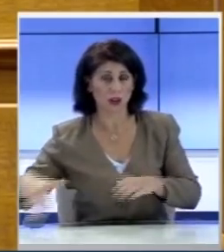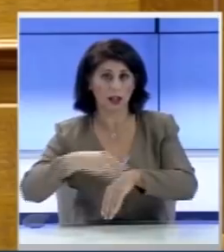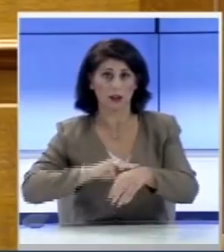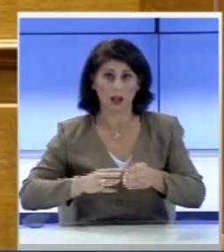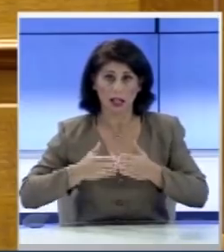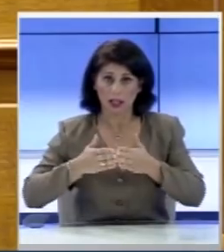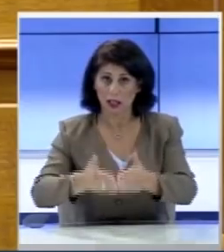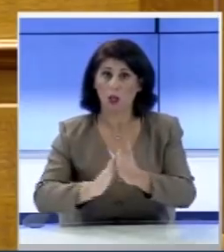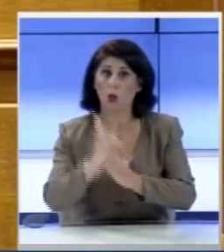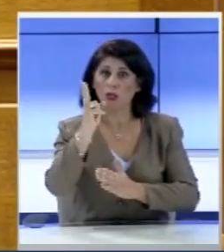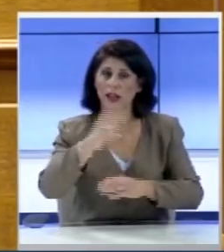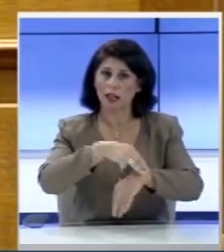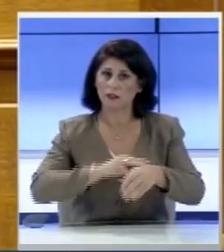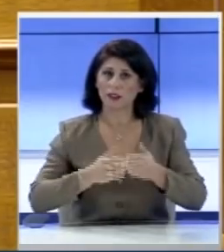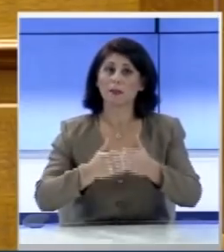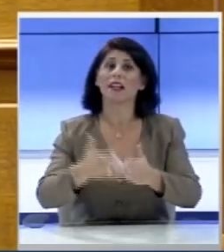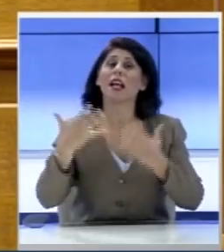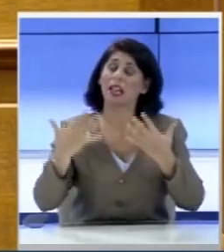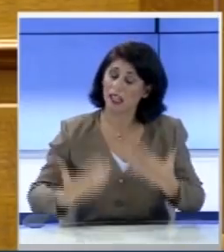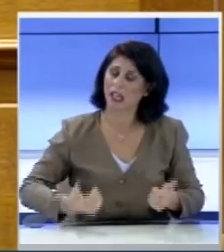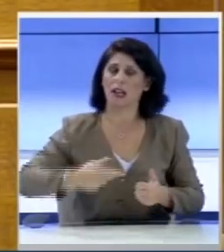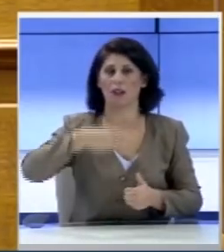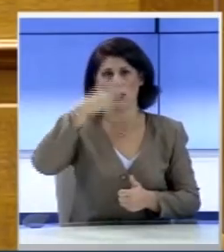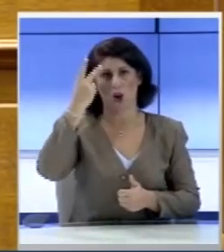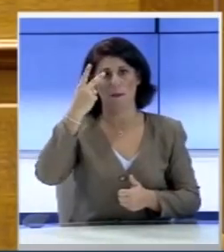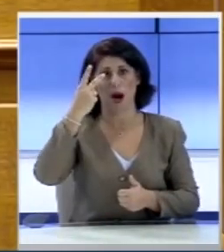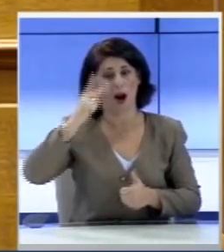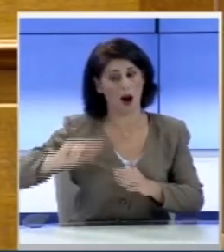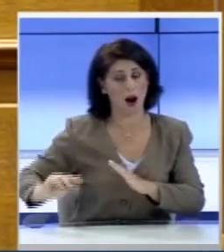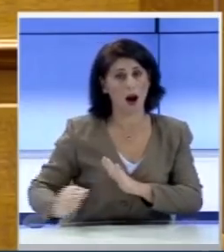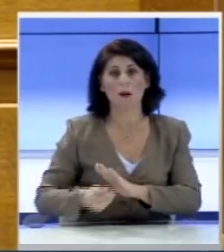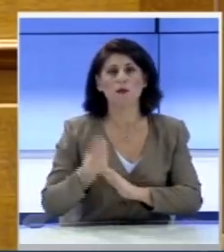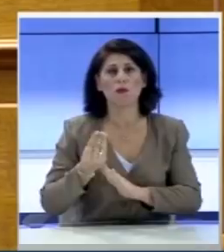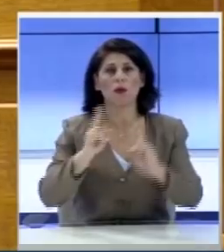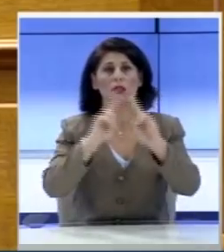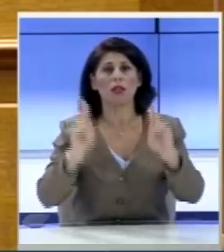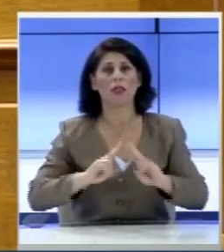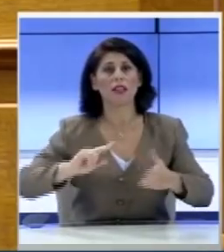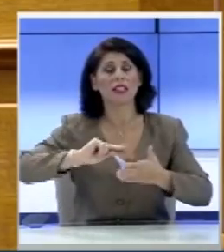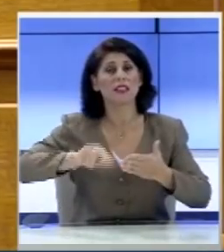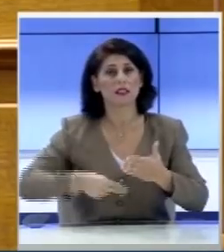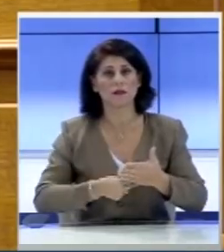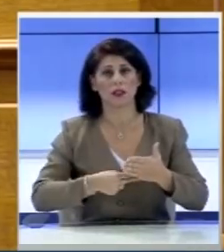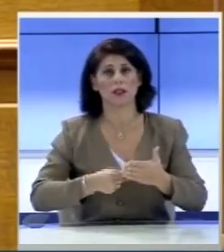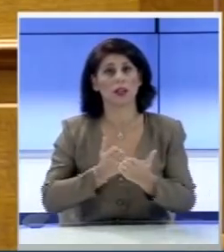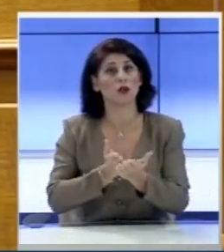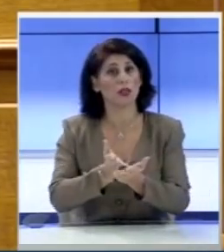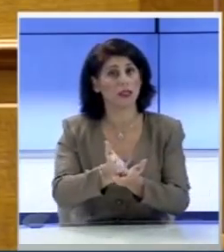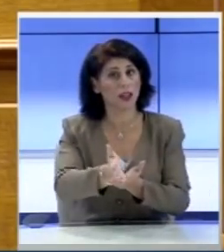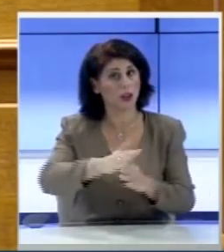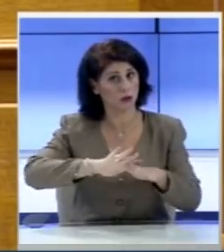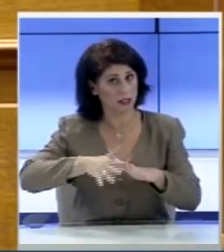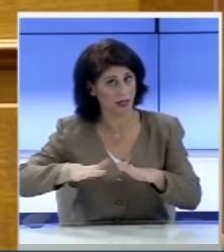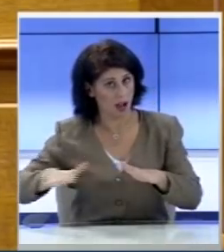στα 12 ναυτικά μίλια είναι δικαίωμα που απορρέει από τη Διεθνή Σύμβαση για το Δίκαιο της